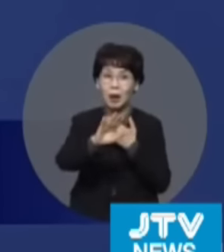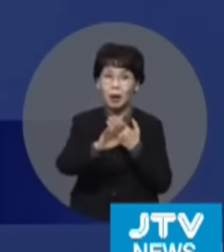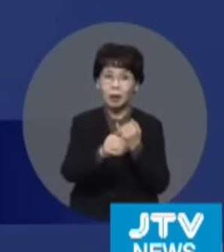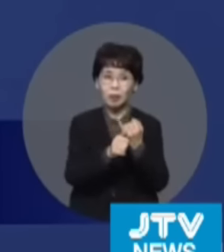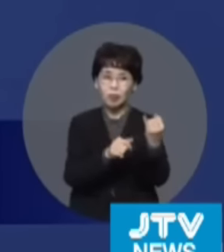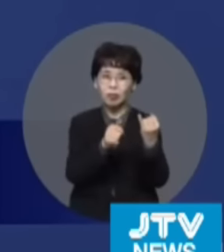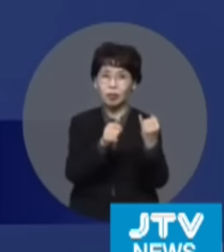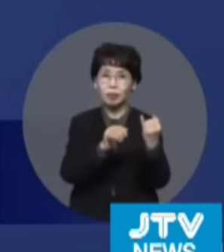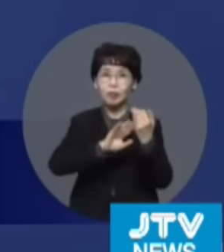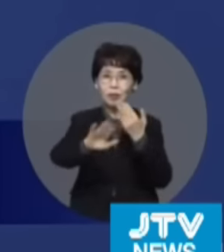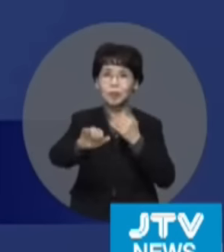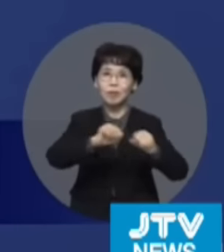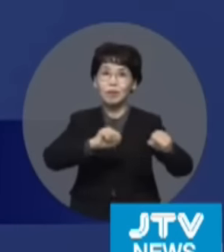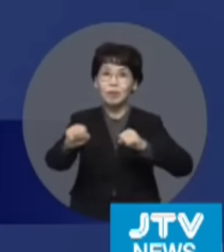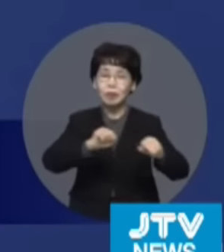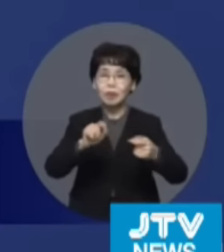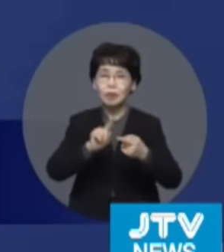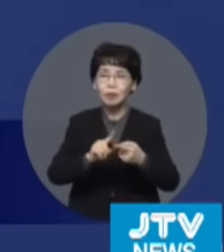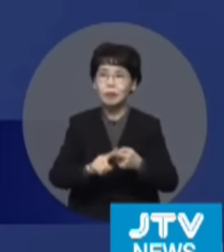대해서는